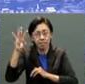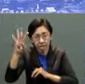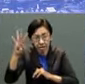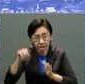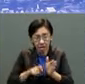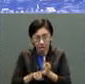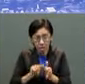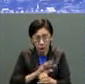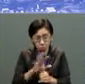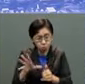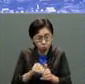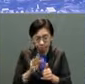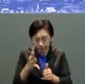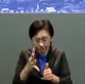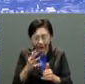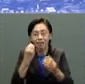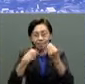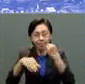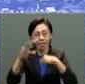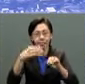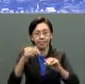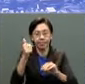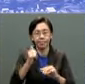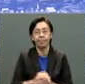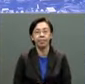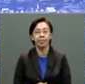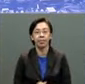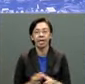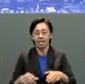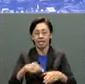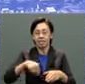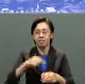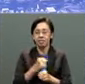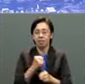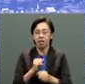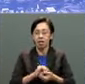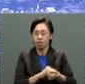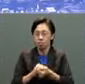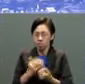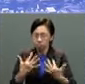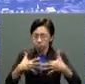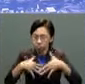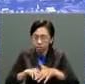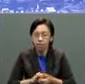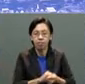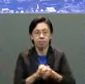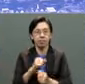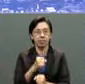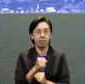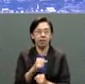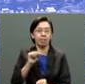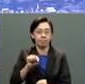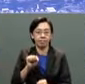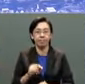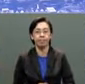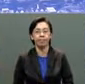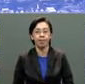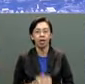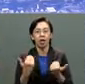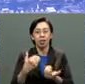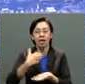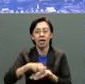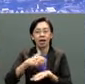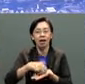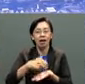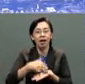ราถึงค่อยให้กลับบ้านนี่คือความละเอียดอ่อนของทีมหน่วยงานที่เราได้พยายามทำหน้าที่ตรงนี้กันนะครับวันนี้ขออนุญาต